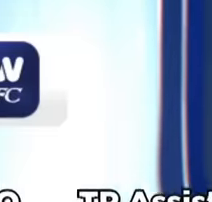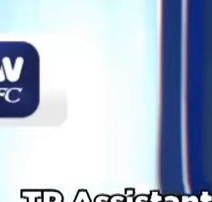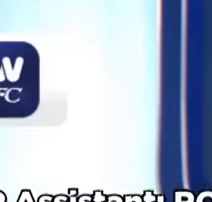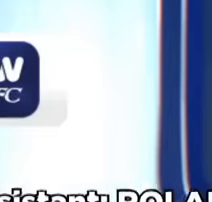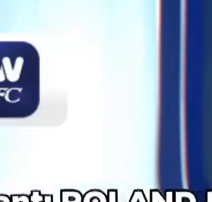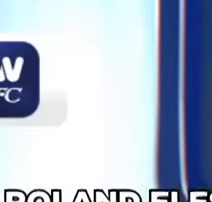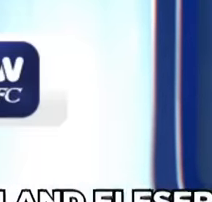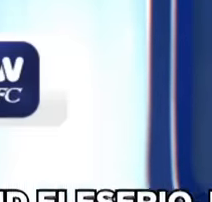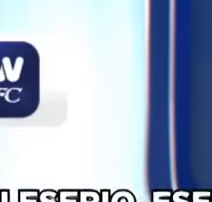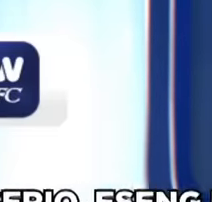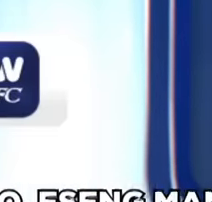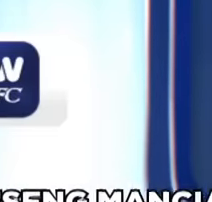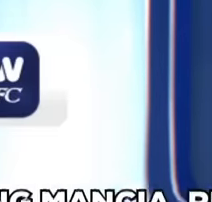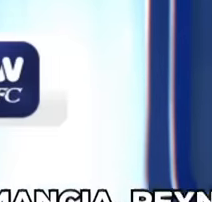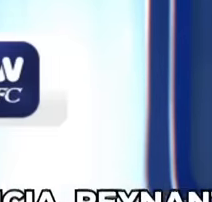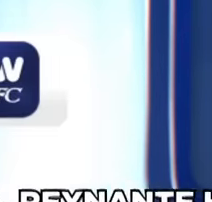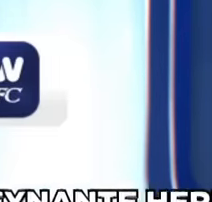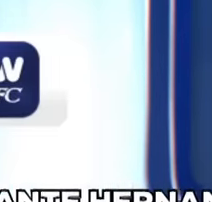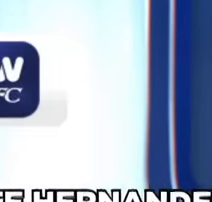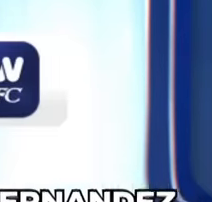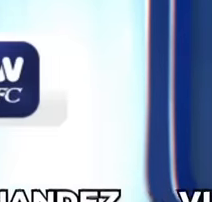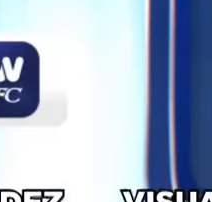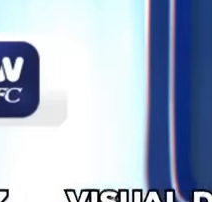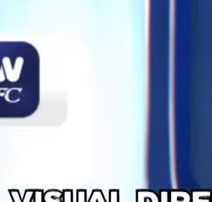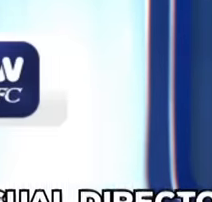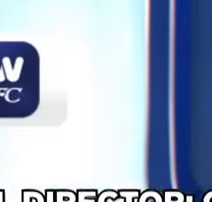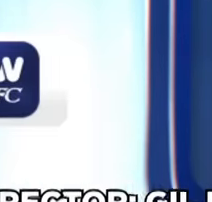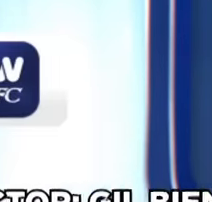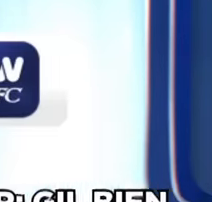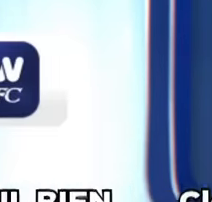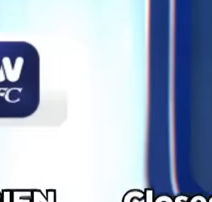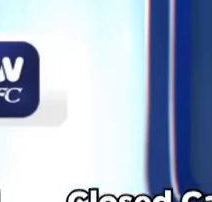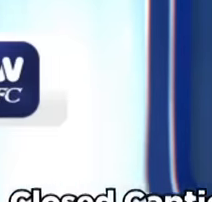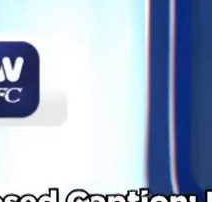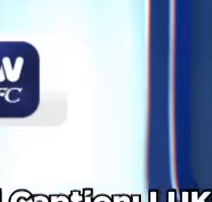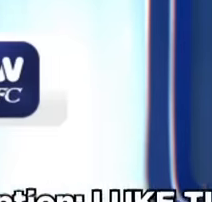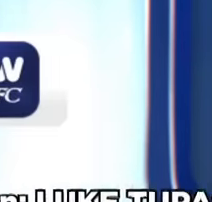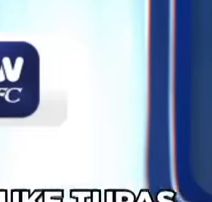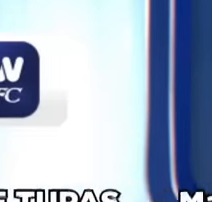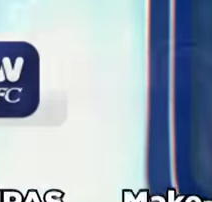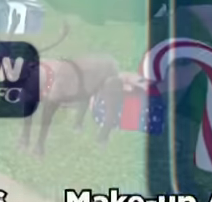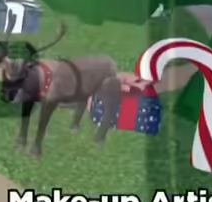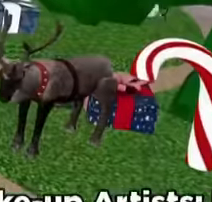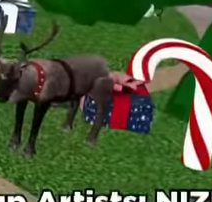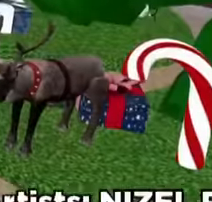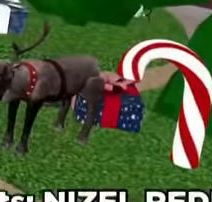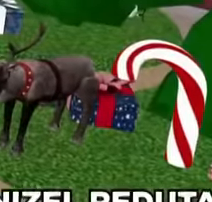Nolly Di Castro. Maraming salamat po at magandang gabi. Bayan!